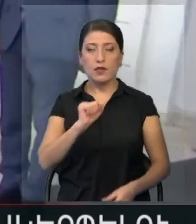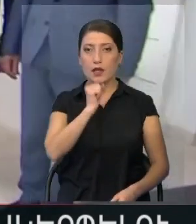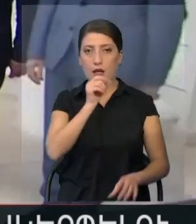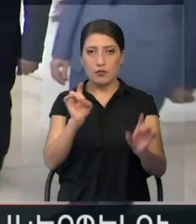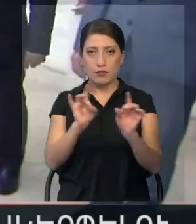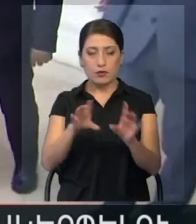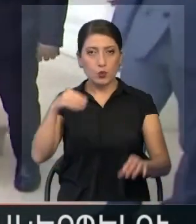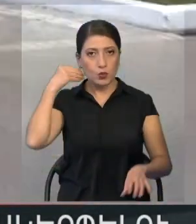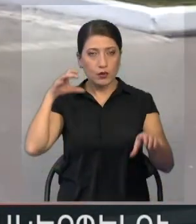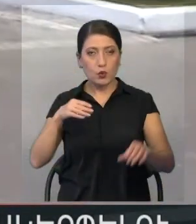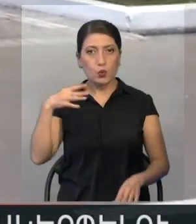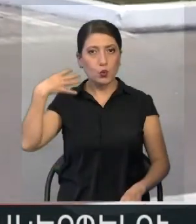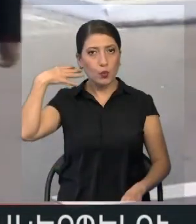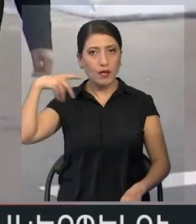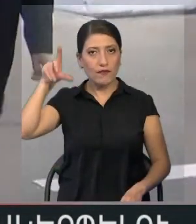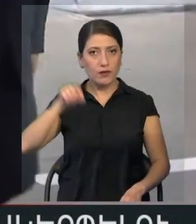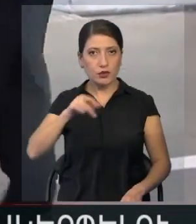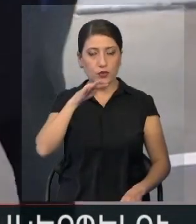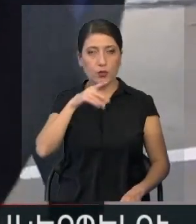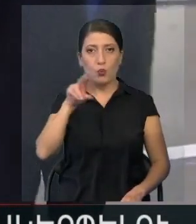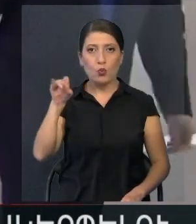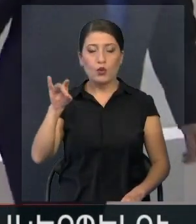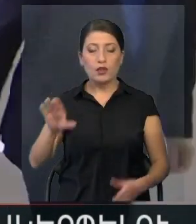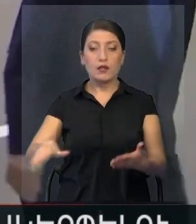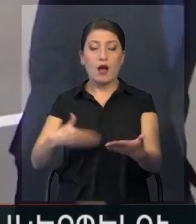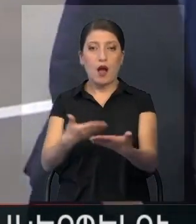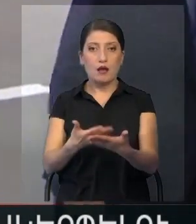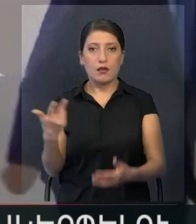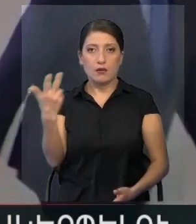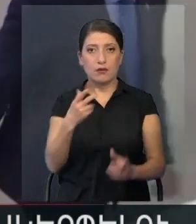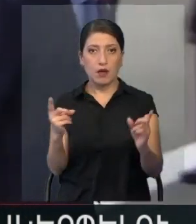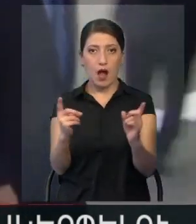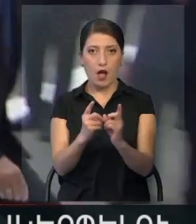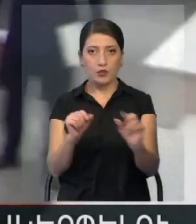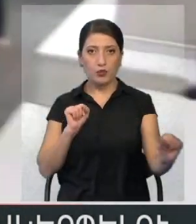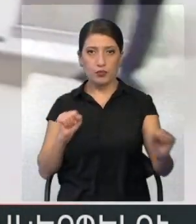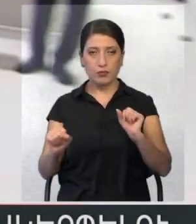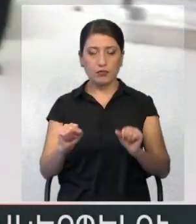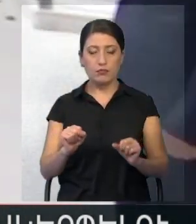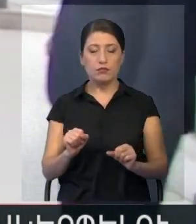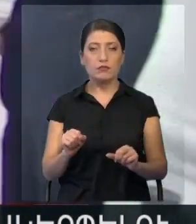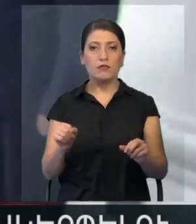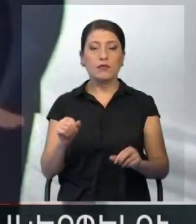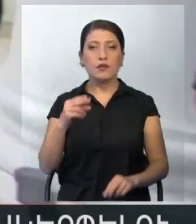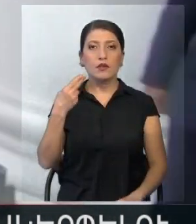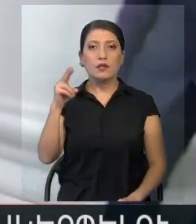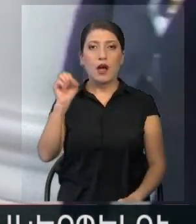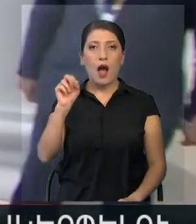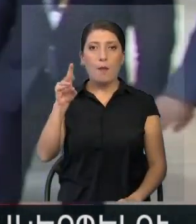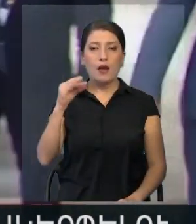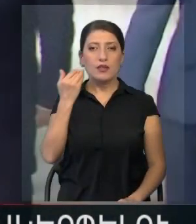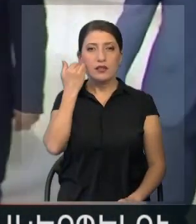լրագրողներին Թուրքմենստանից վերադառնալիս։ Նա Վլադիմիր Պուտինին առաջարկել է երկկողմ հանդիպումներ կազմակերպել վերանայելու Դամասկոսի հետ